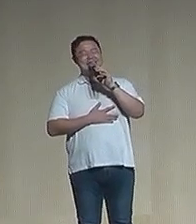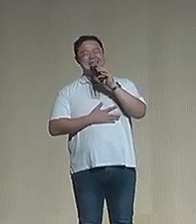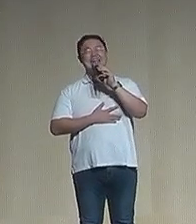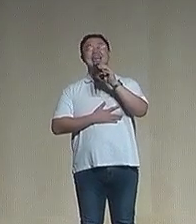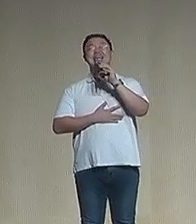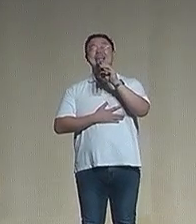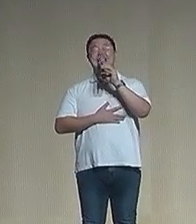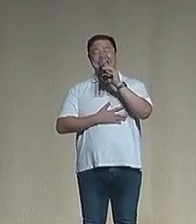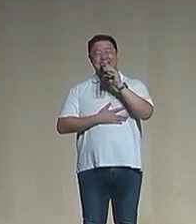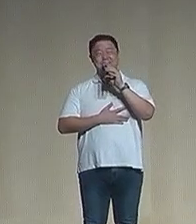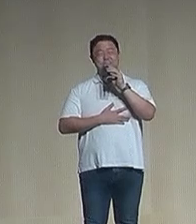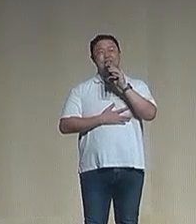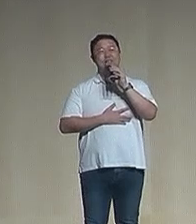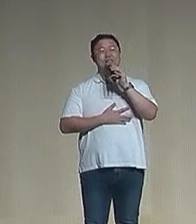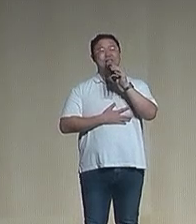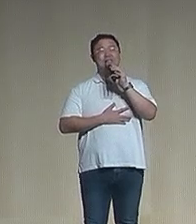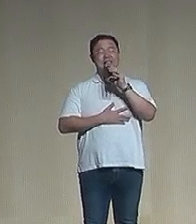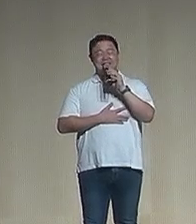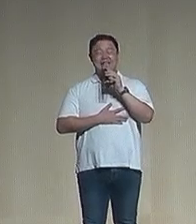이것이